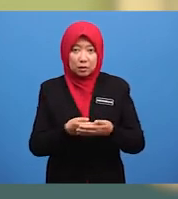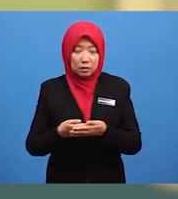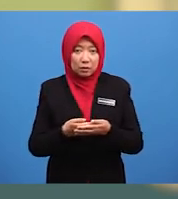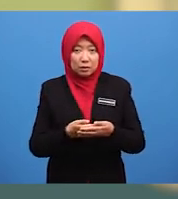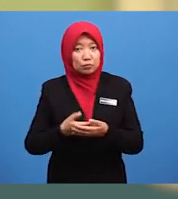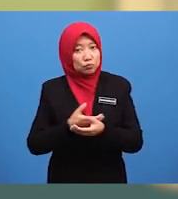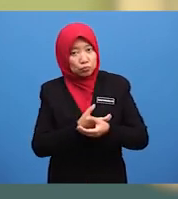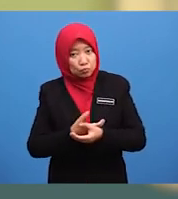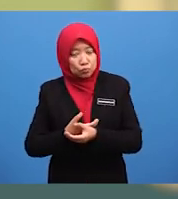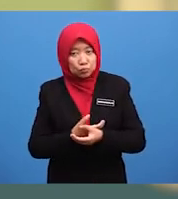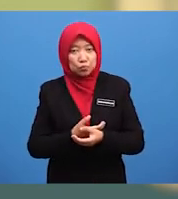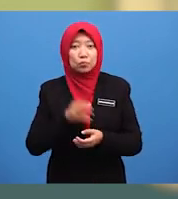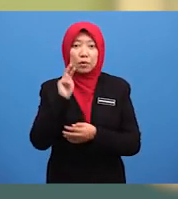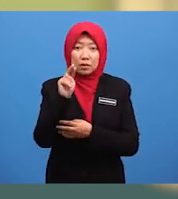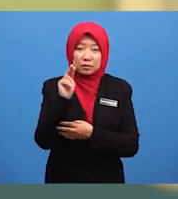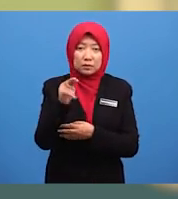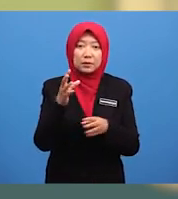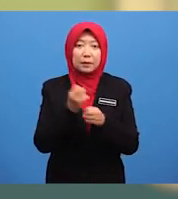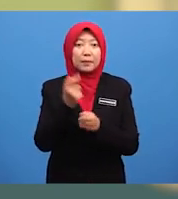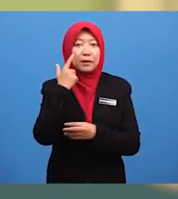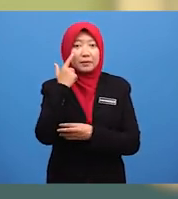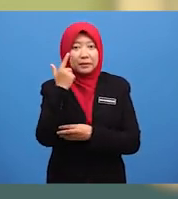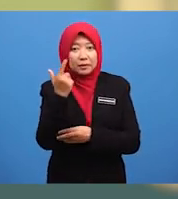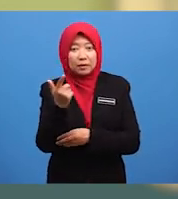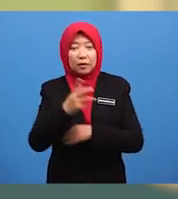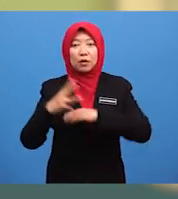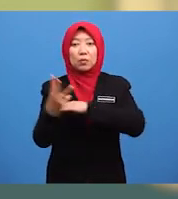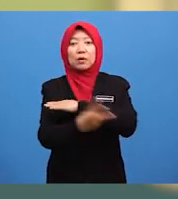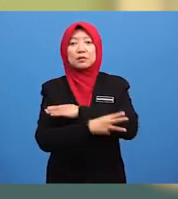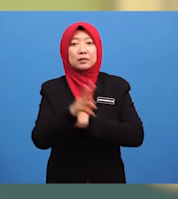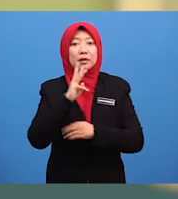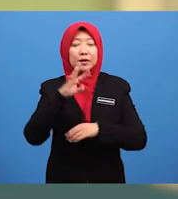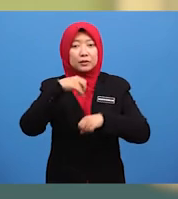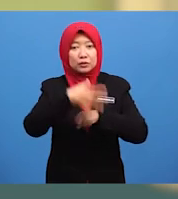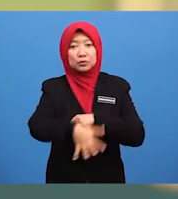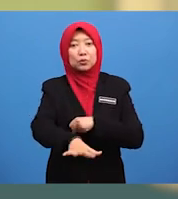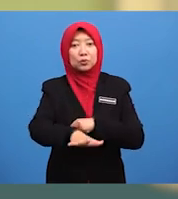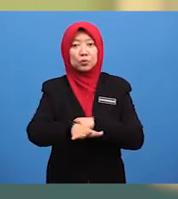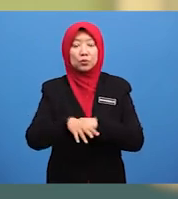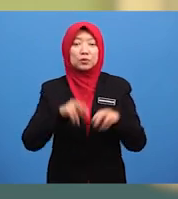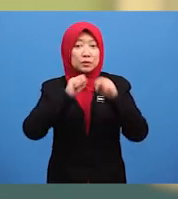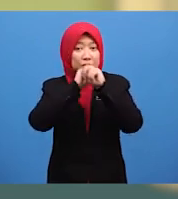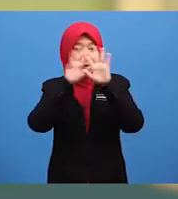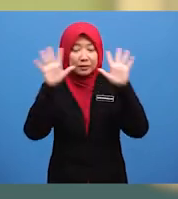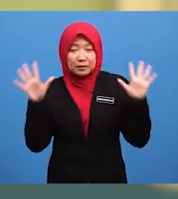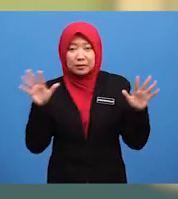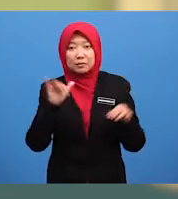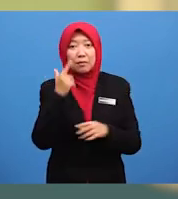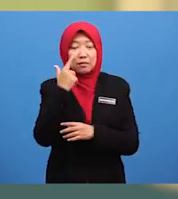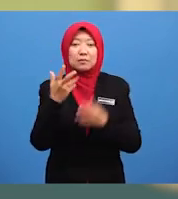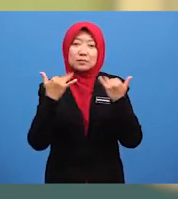cucu kamu nanti dapat lihat kawasan air terjun sejernih yang kamu lihat